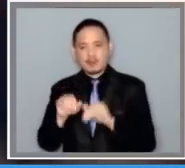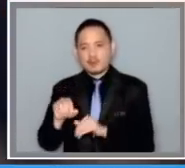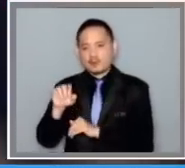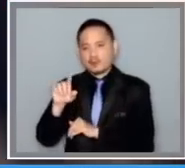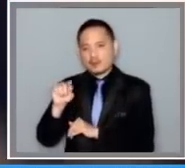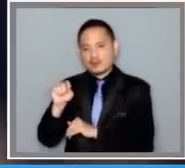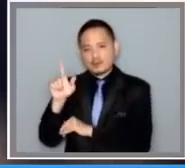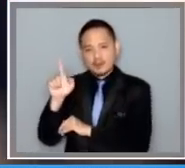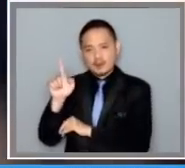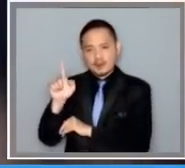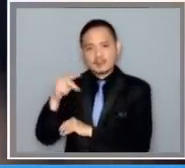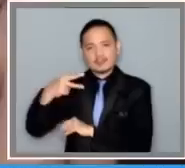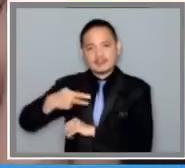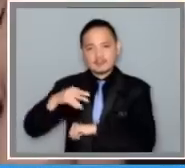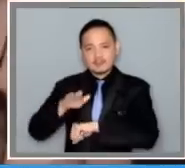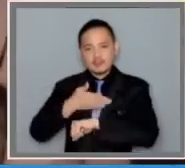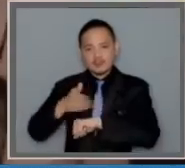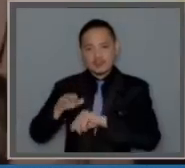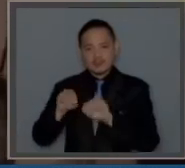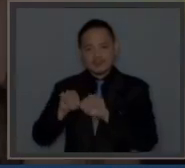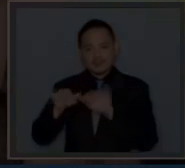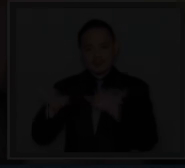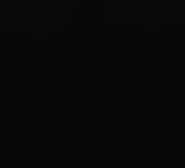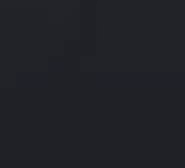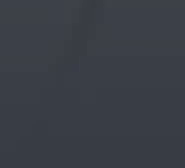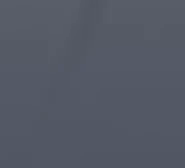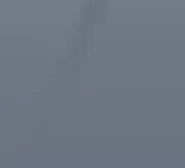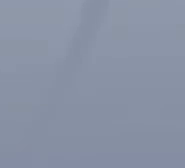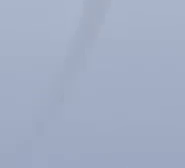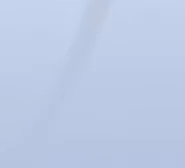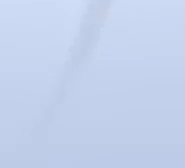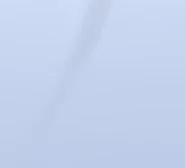ni Lisa na Lalisa.